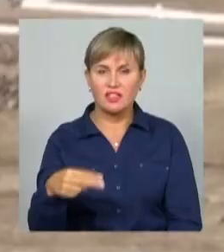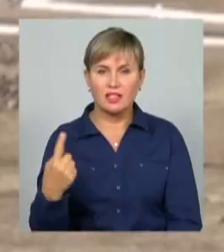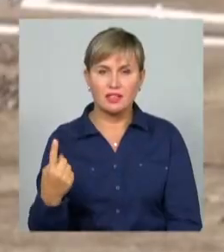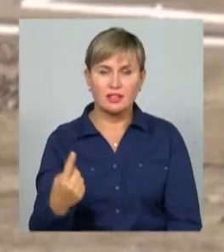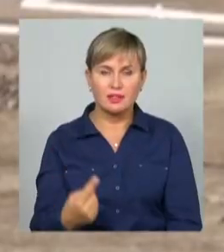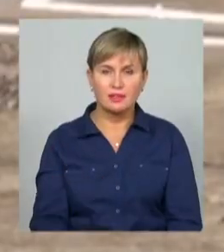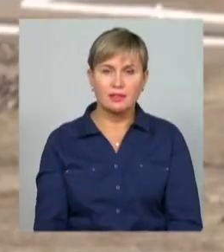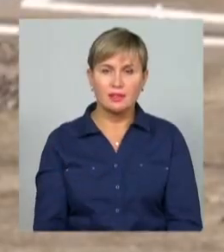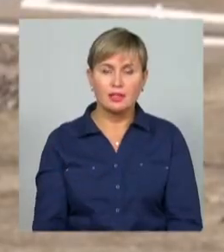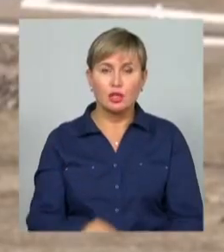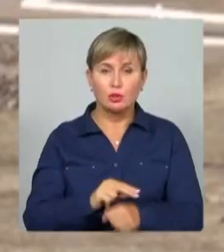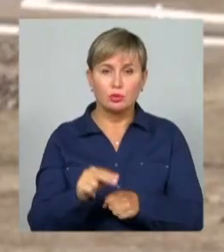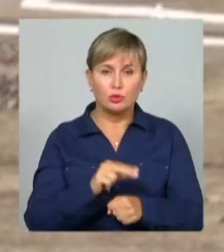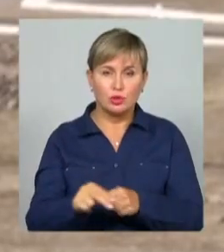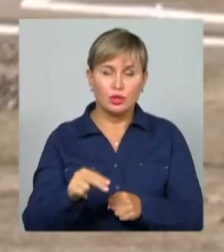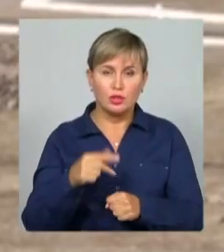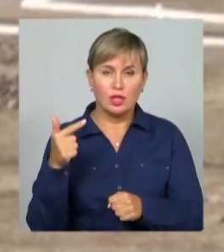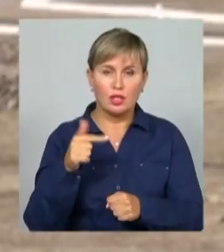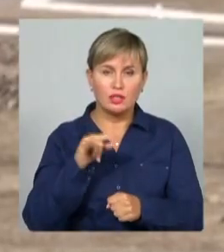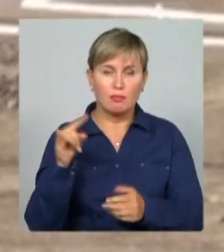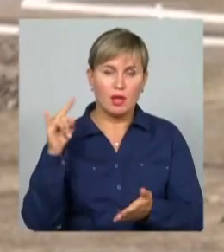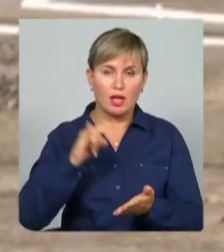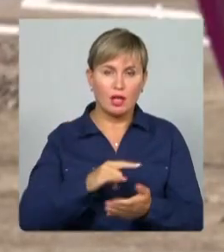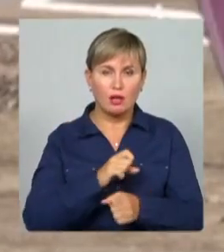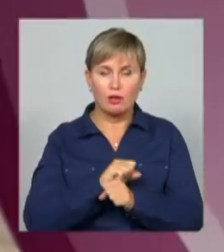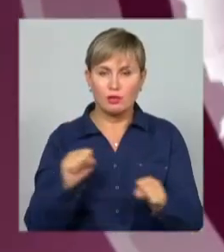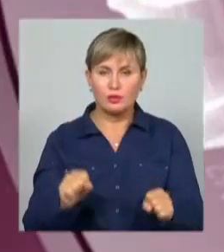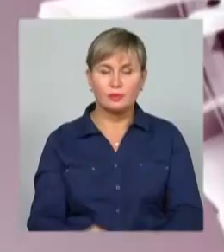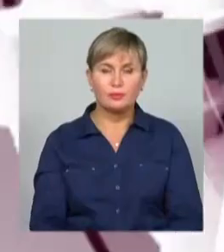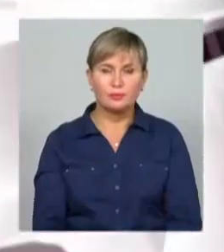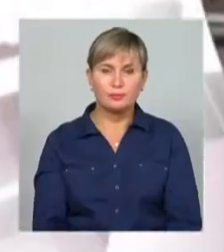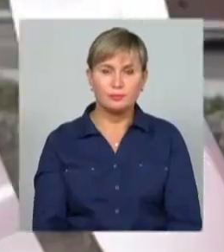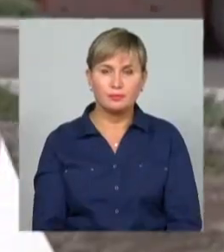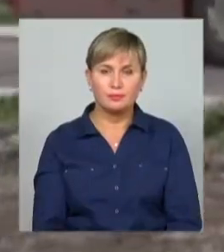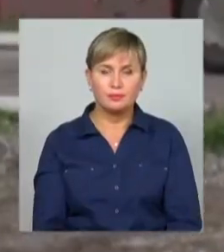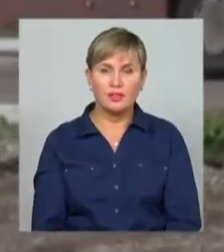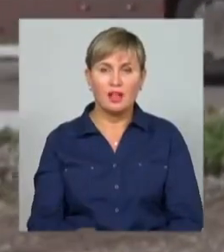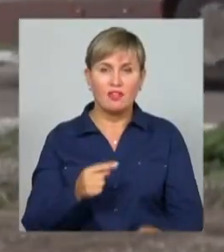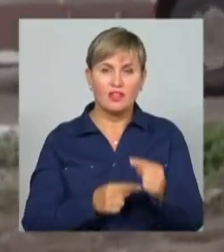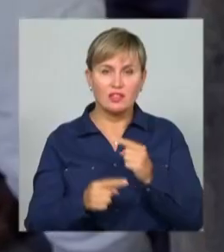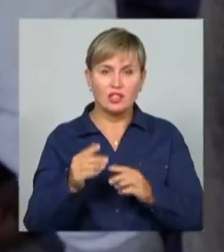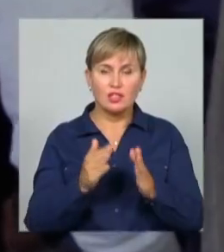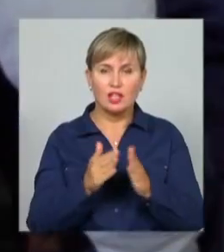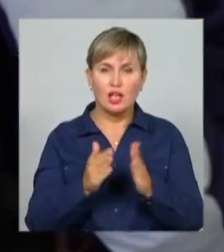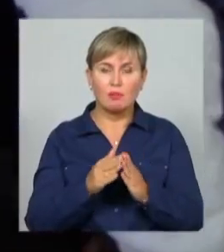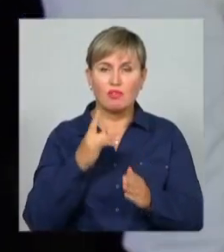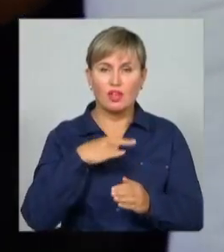По легенде учений разбился гражданский самолет, после чего загорелся. Возвращение домой. В Казахстан прибыли